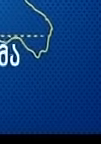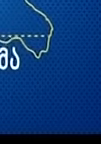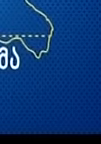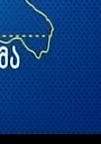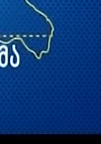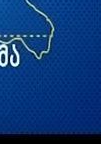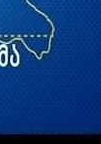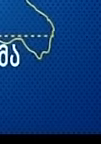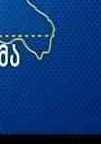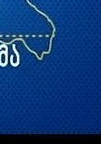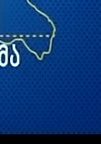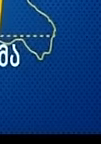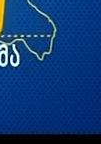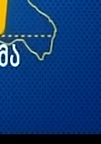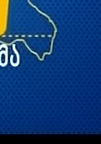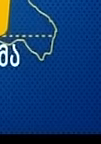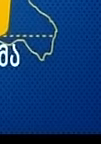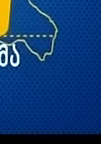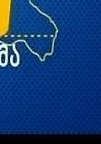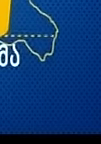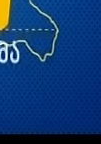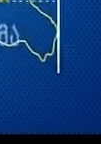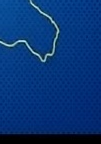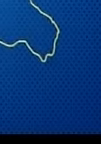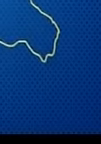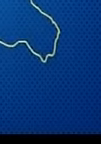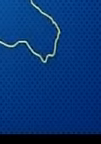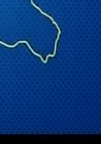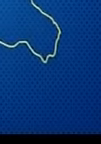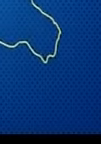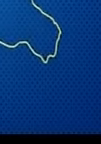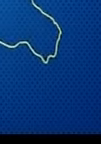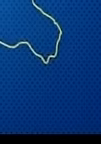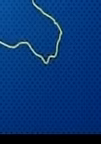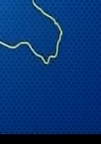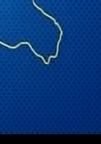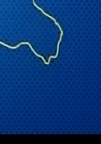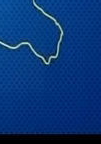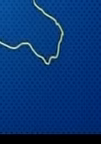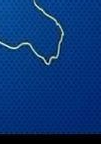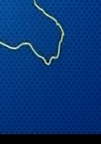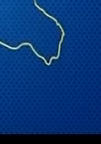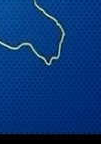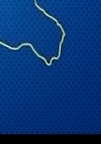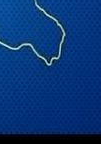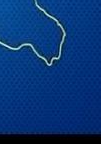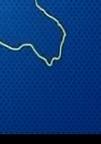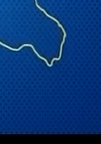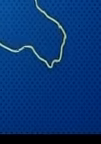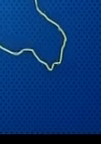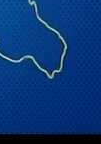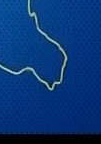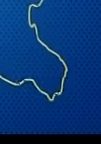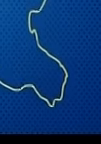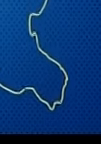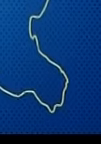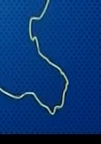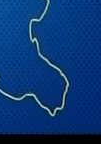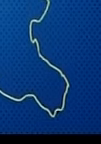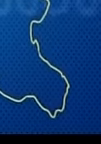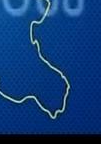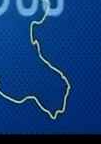ამოქმედდება პენსიონერების დასაქმების პროგრამა „ცხოვრება გრძელდება“. ქვეყნის ეკონომიკის განვითარების შესაბამისად ეტაპობრივად გაიზრდება პენსია.